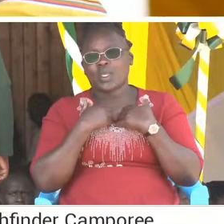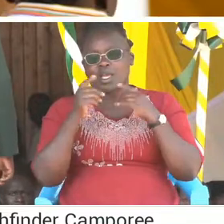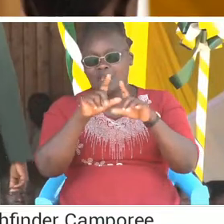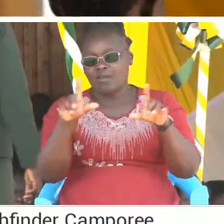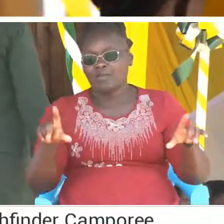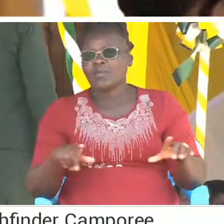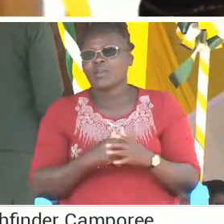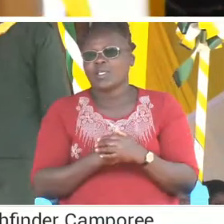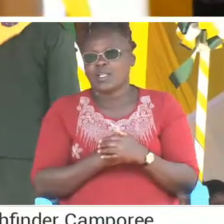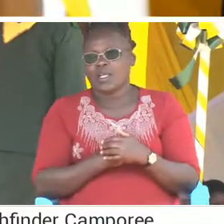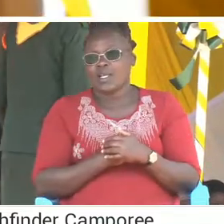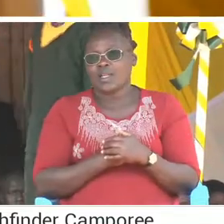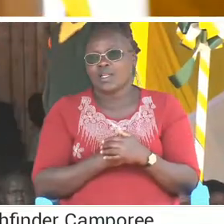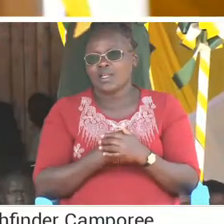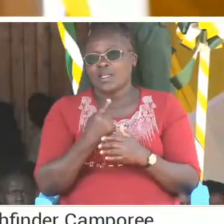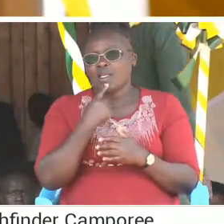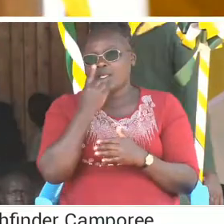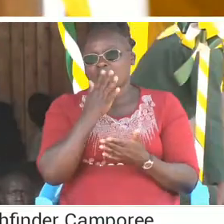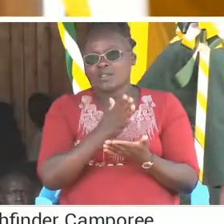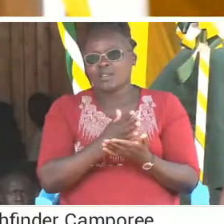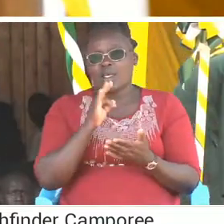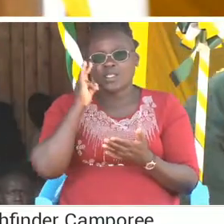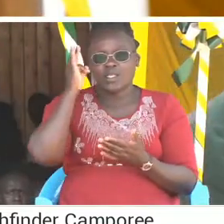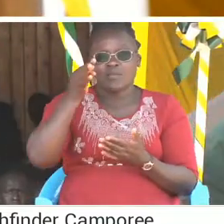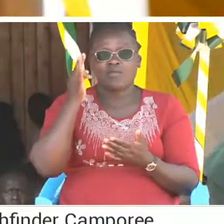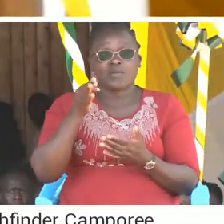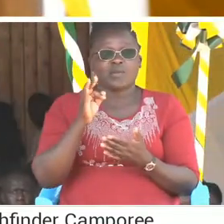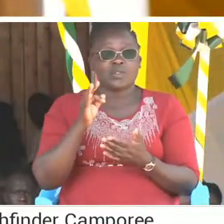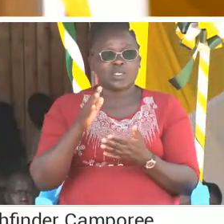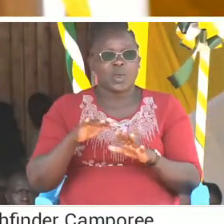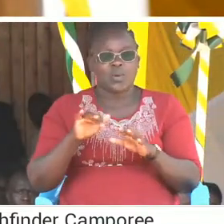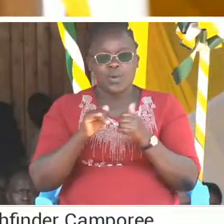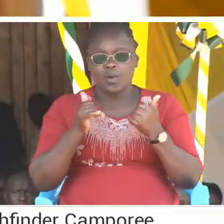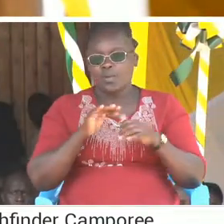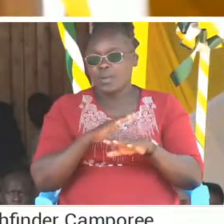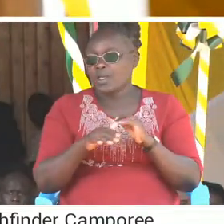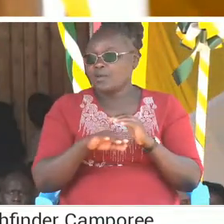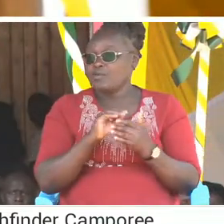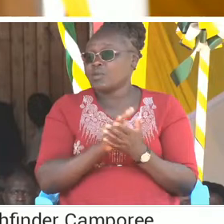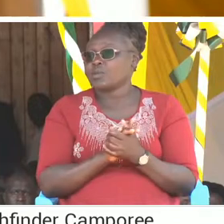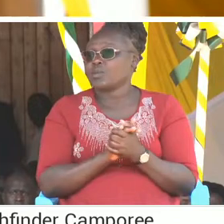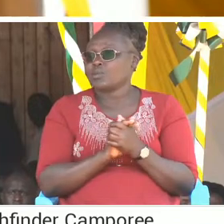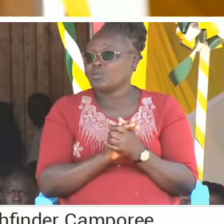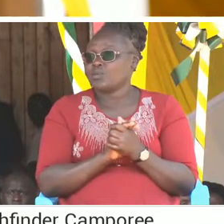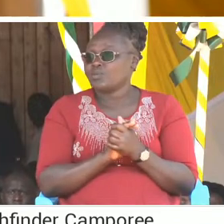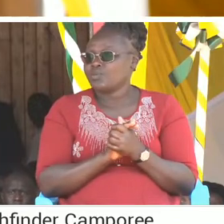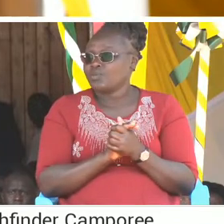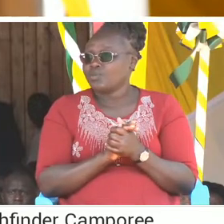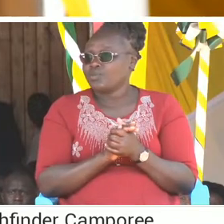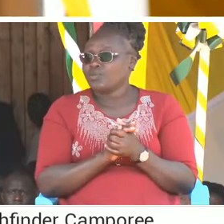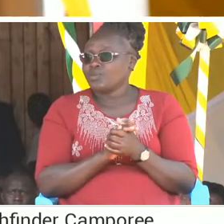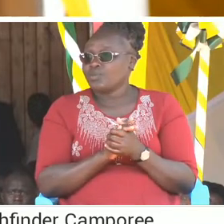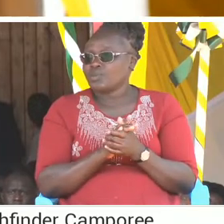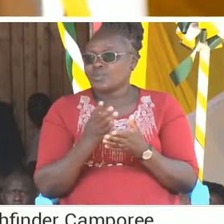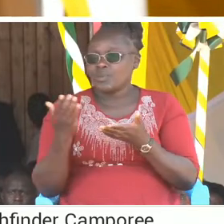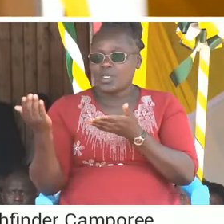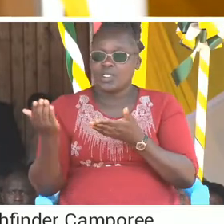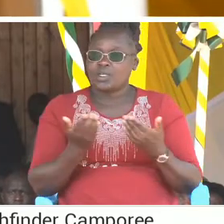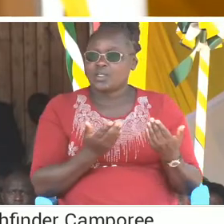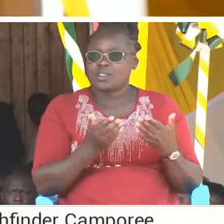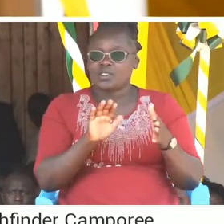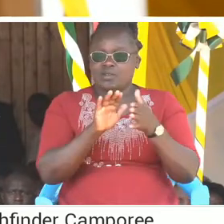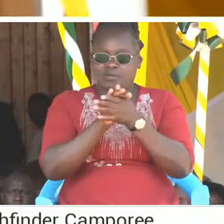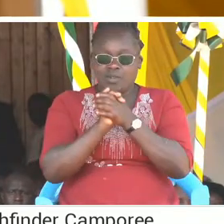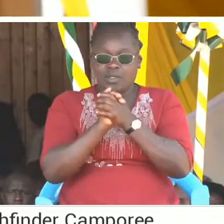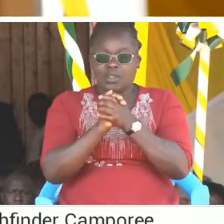tukiwa na siku kama hii. Na pokeeni salamu kutoka kwa mheshimiwa Benjamin Matata ambaye ni area